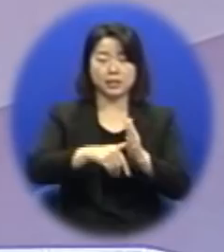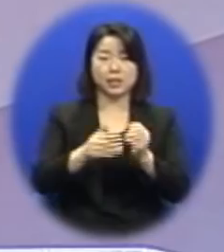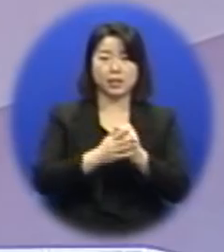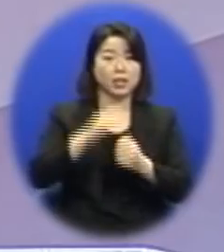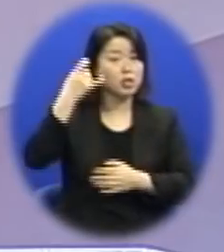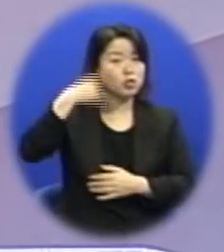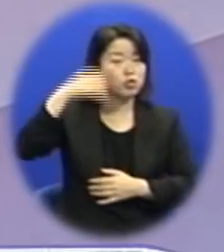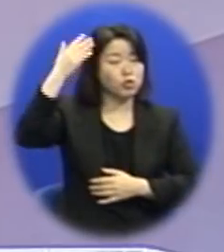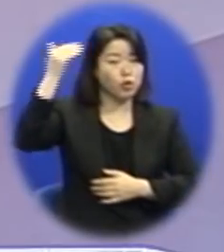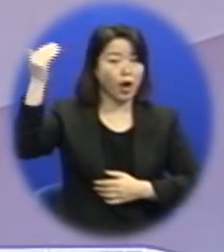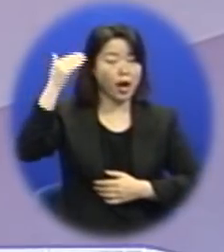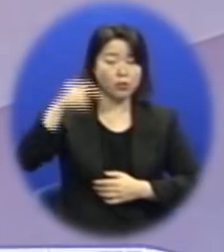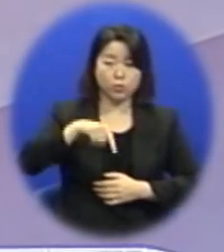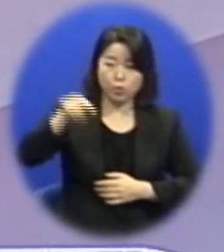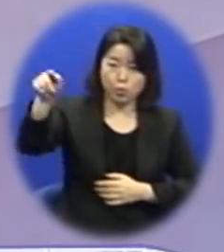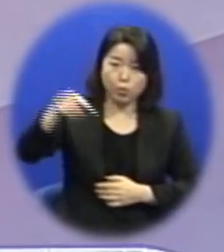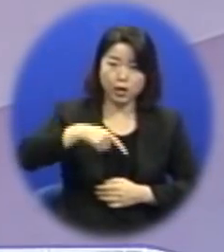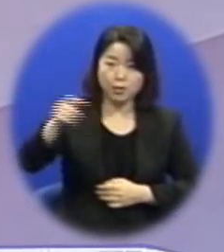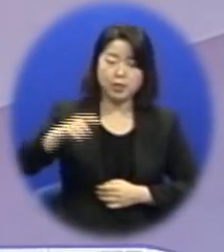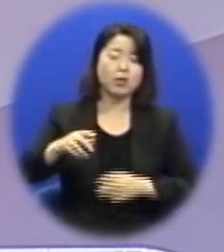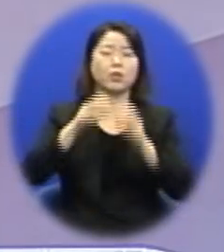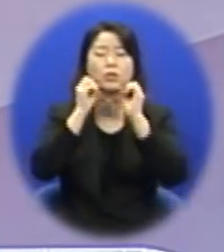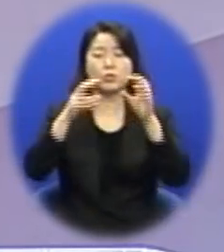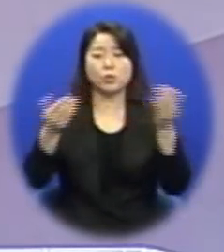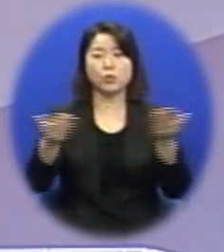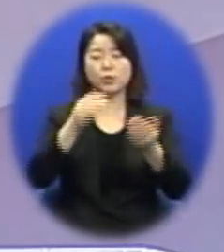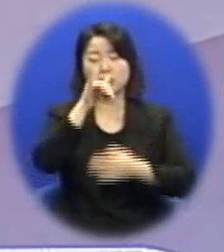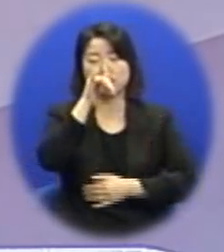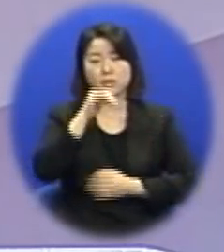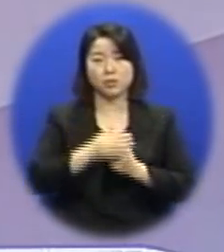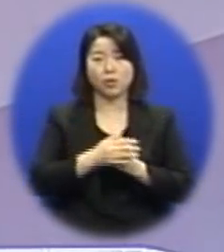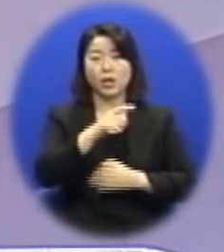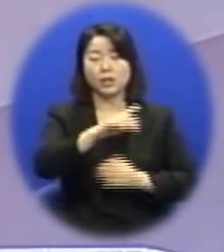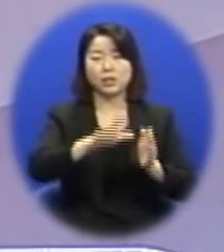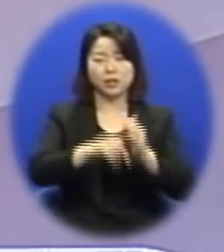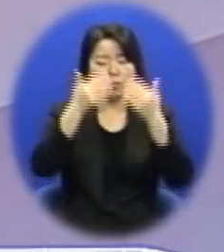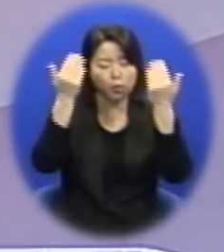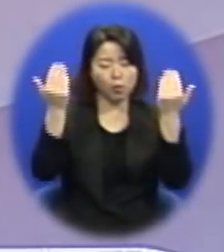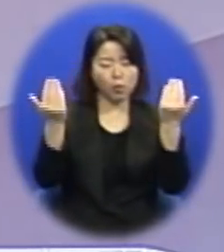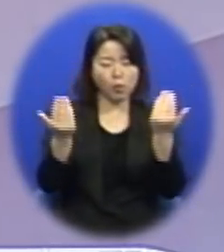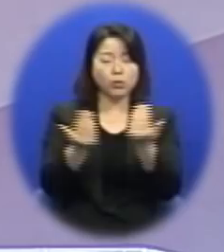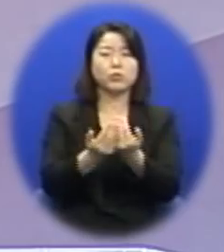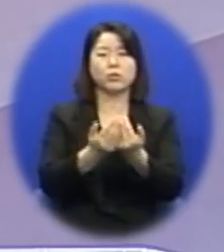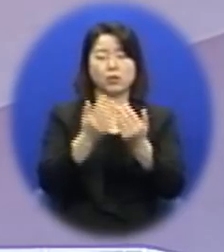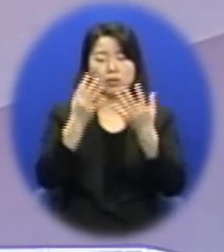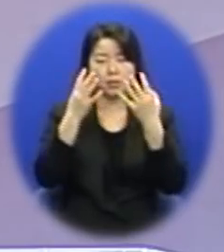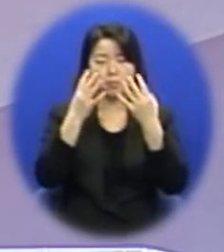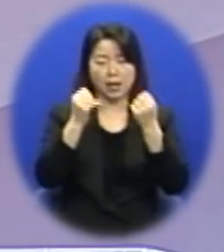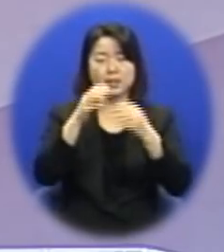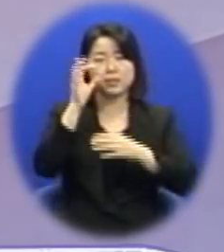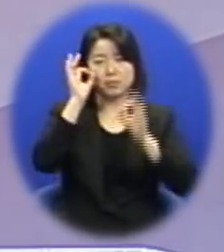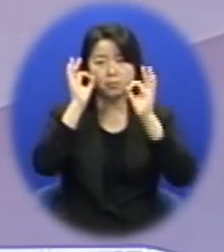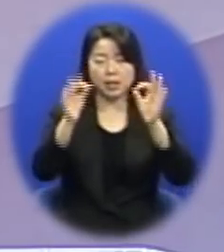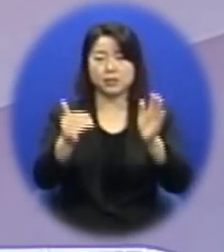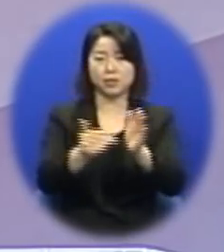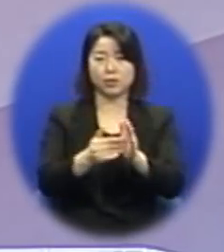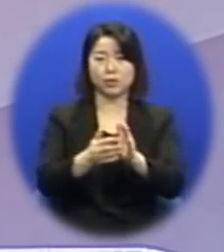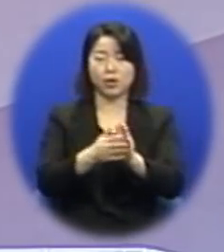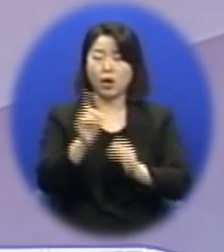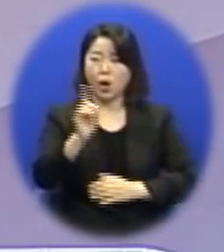오고가면서 사역하셨던 분입니다 그분은 그때 당시에 모든 걸 다 보았어요 그분은 이렇게